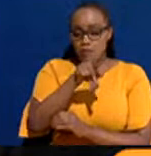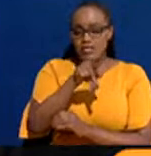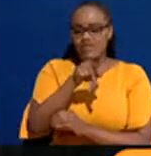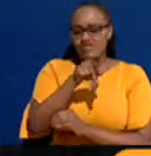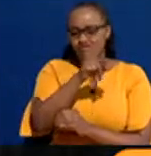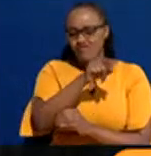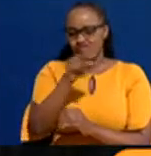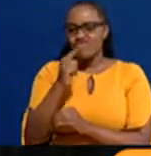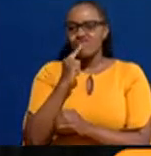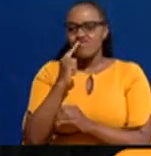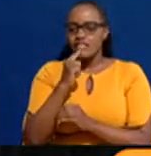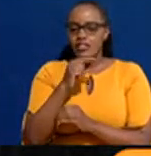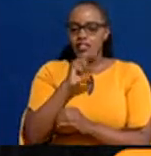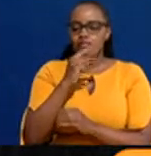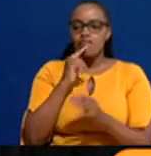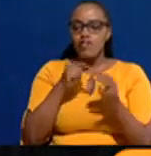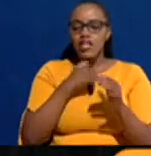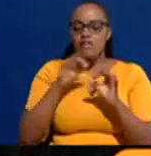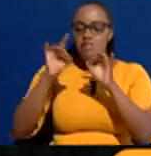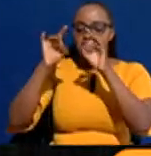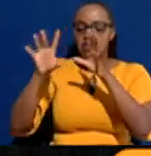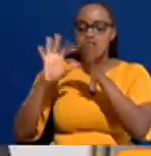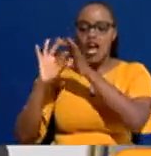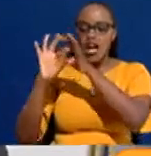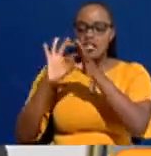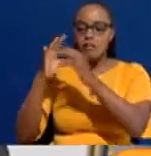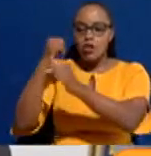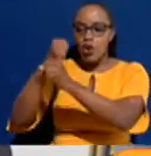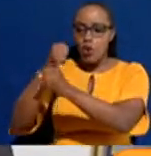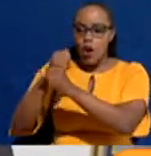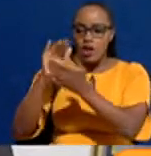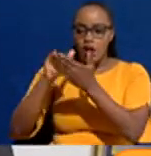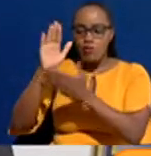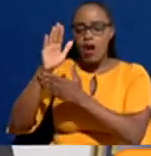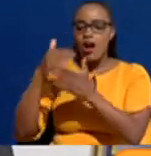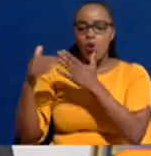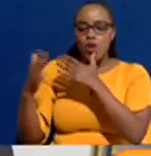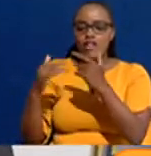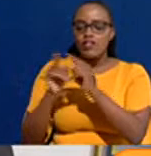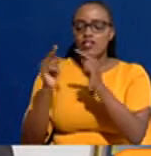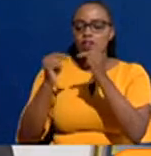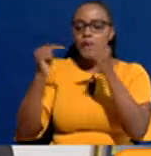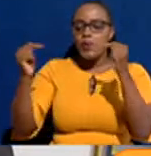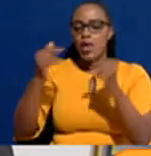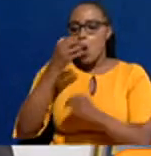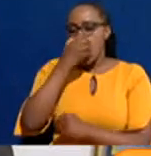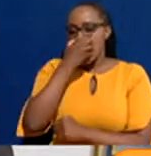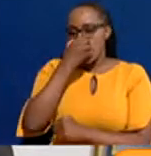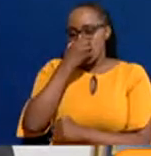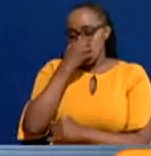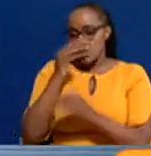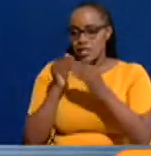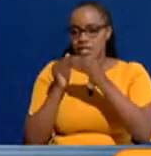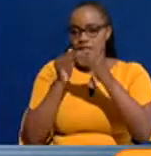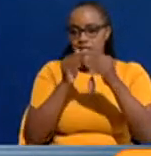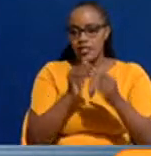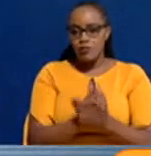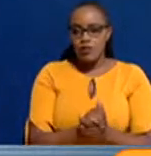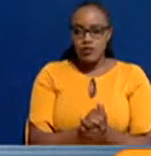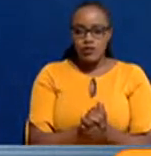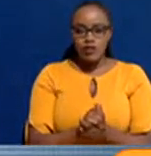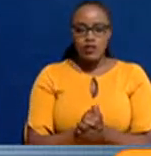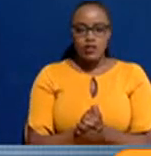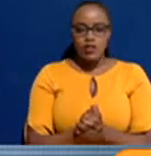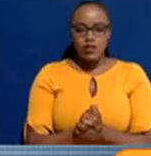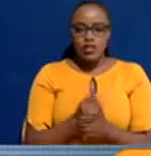hao wameamua kuasi mipango ya upande wa Azimio, hasa yale ya kupinga uongozi wa Rais Ruto. Yale tunajitenga nayo